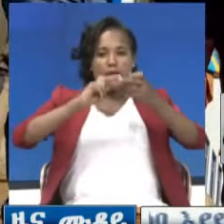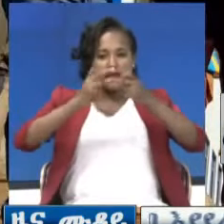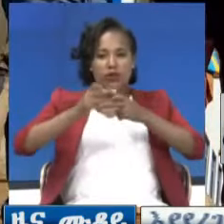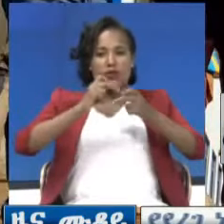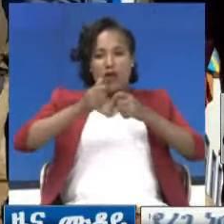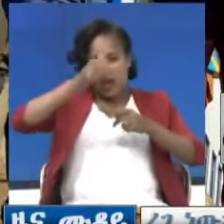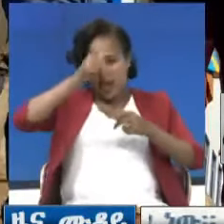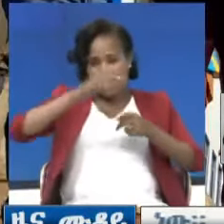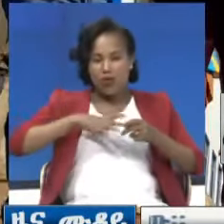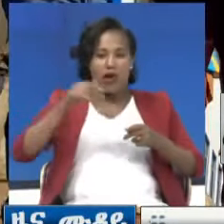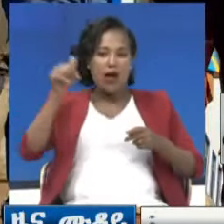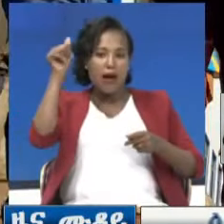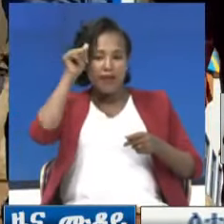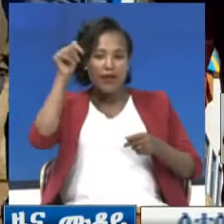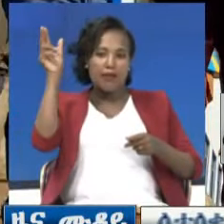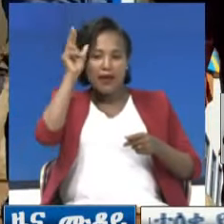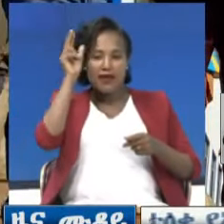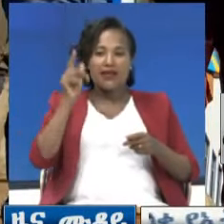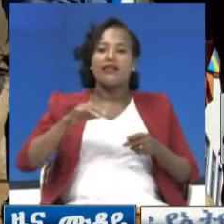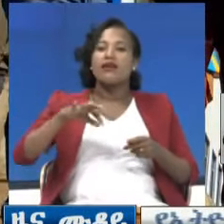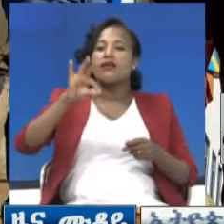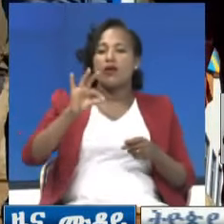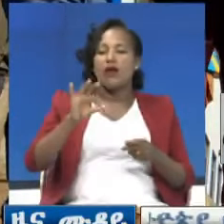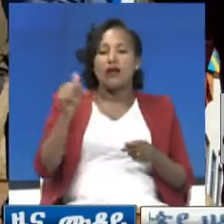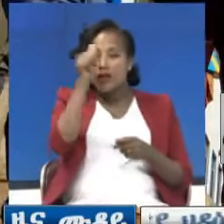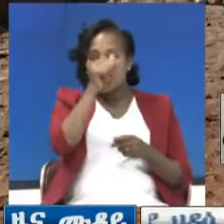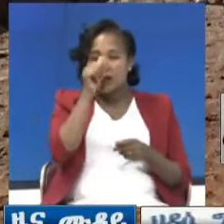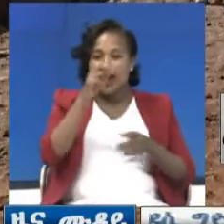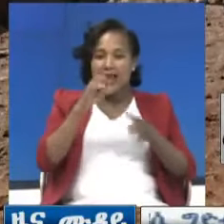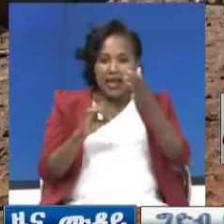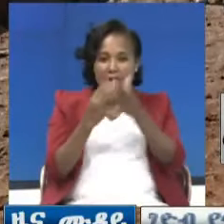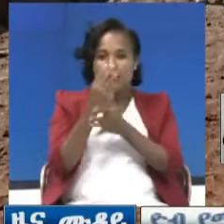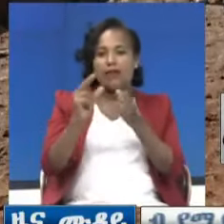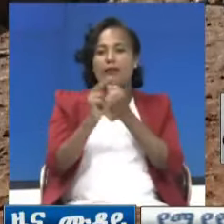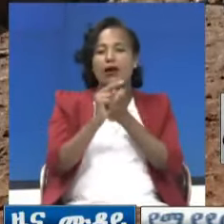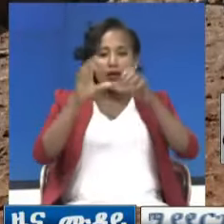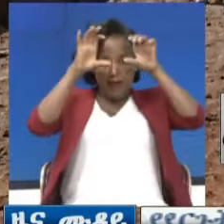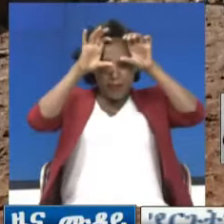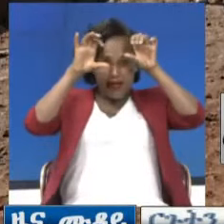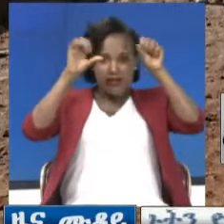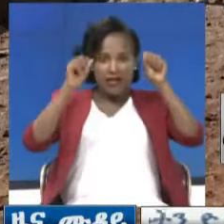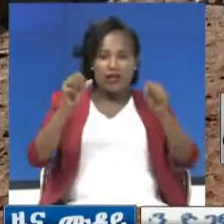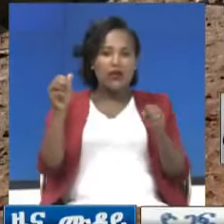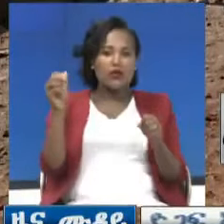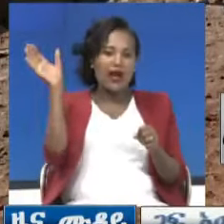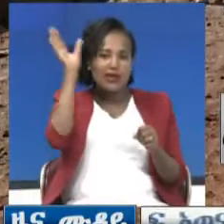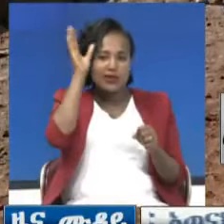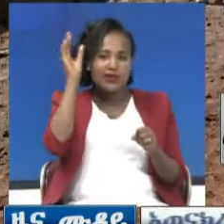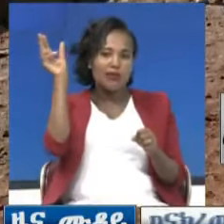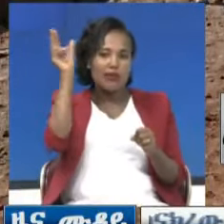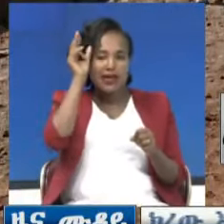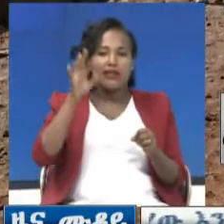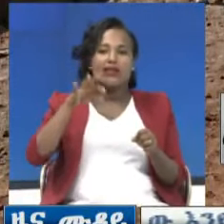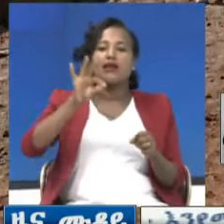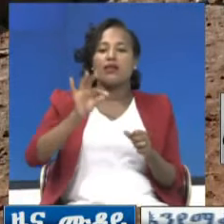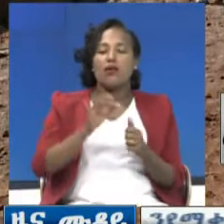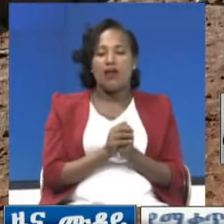አቶ አበበ አባየው ተገኝተዋል። ከኢትዮጵያ ልማት ባንክ ፕሬዚደንቱ ደግሞ አቶ ኃይለ ኢየሱስ በቀለ ተገኝተዋል።